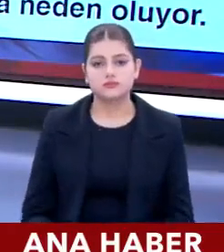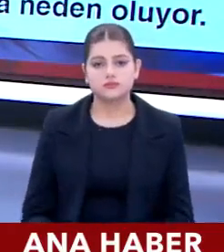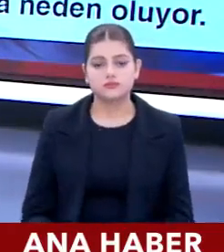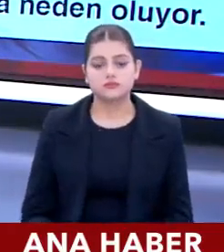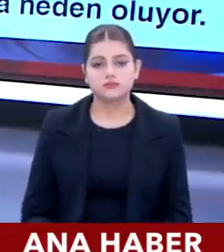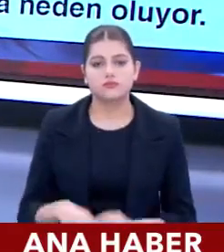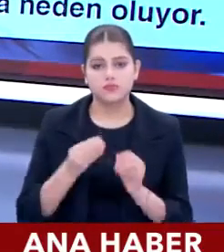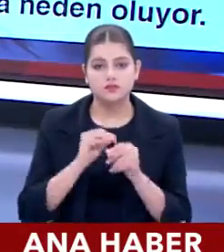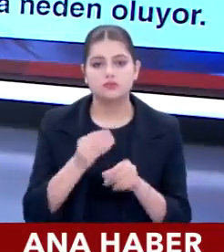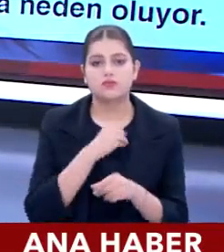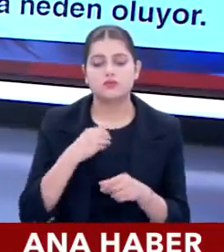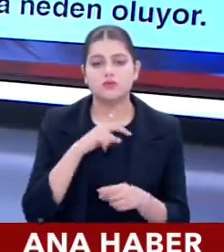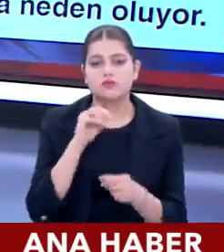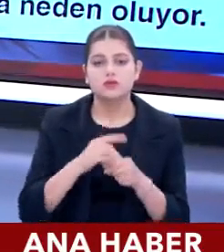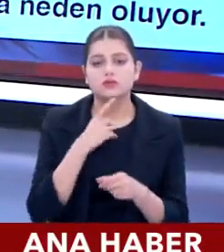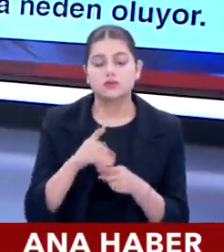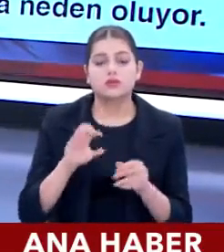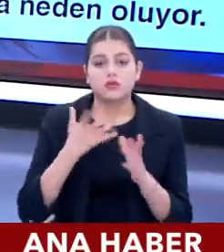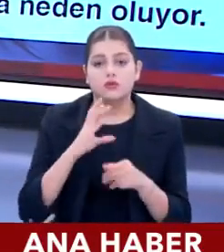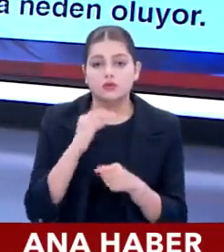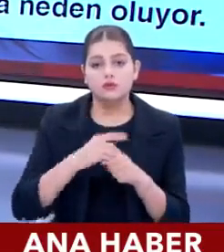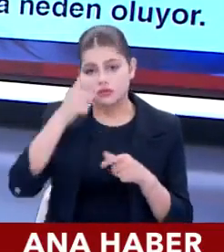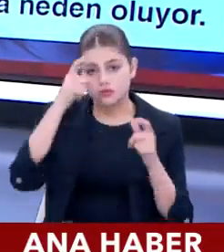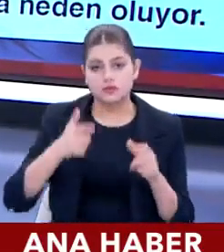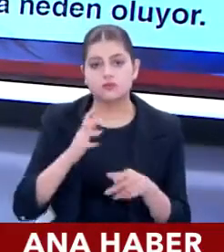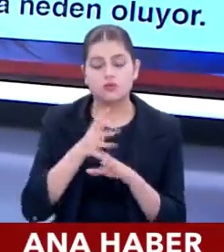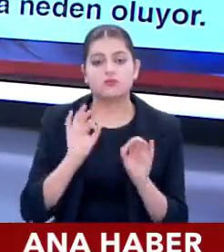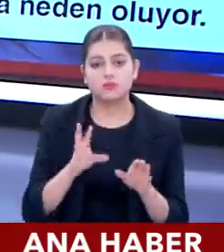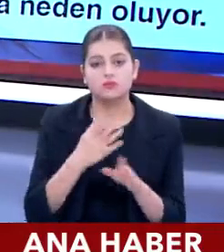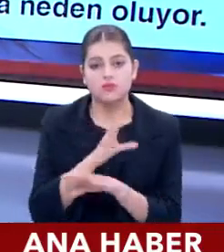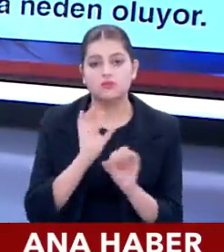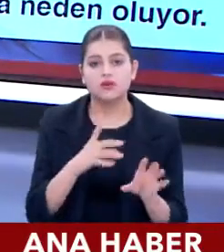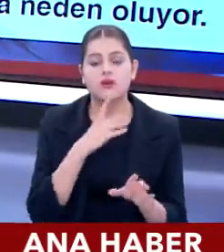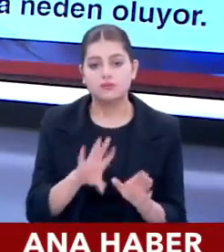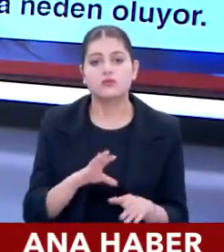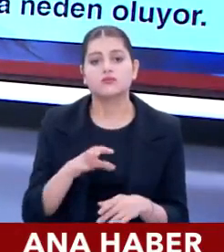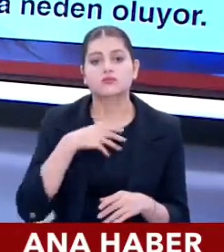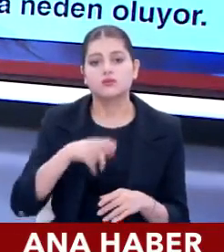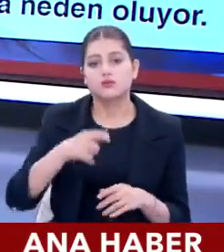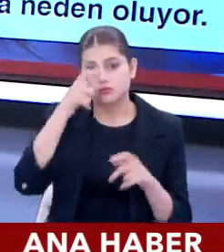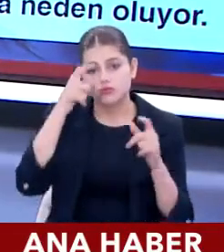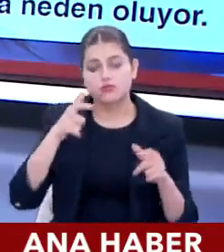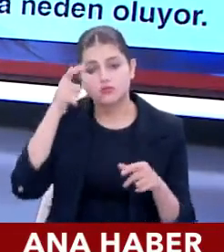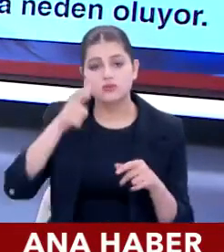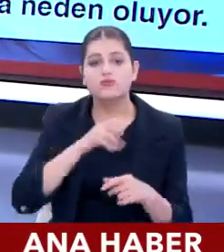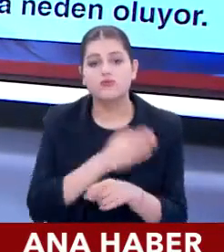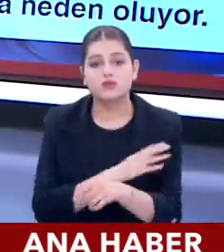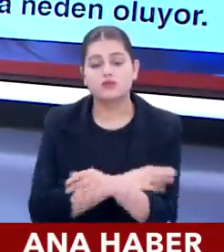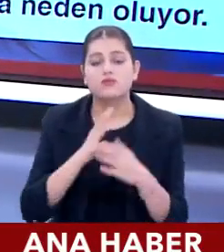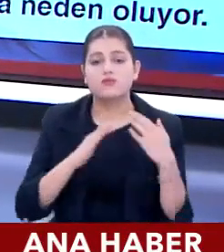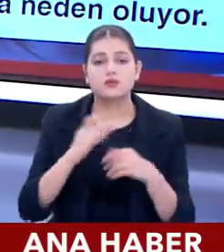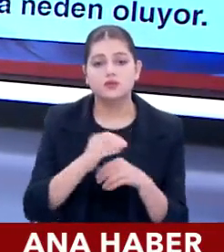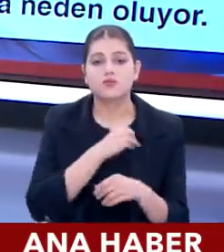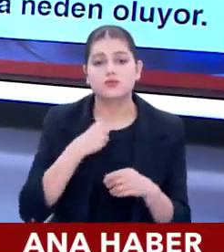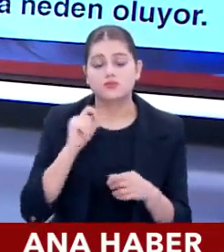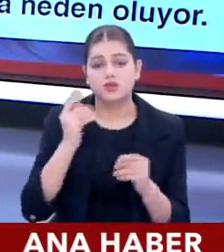Doktor sayısı Aslında makul seviyede Türkiye'de makul olması gereken seviyede ama nüfus yoğun nüfus yoğun olduğu için biraz daha